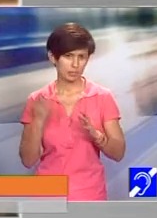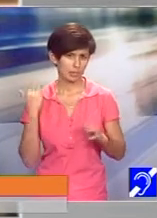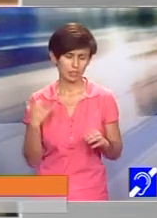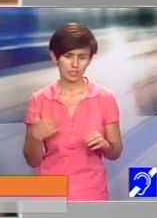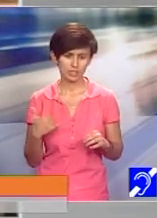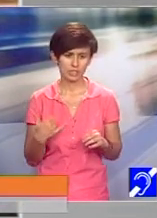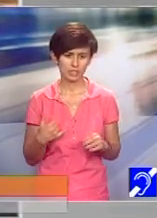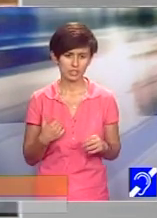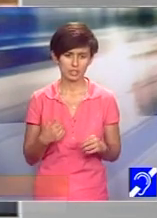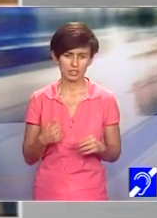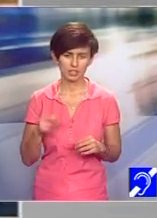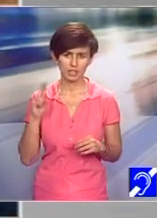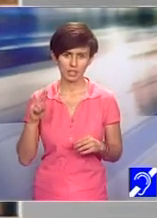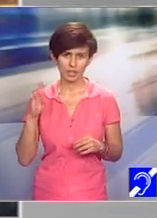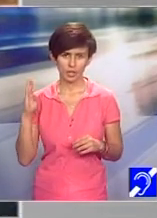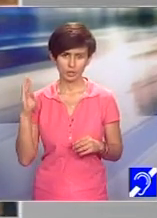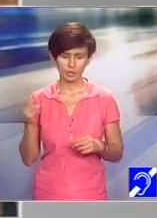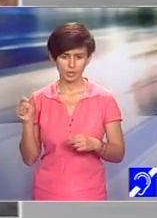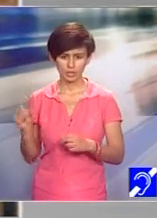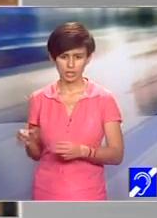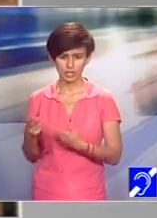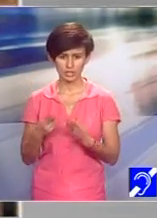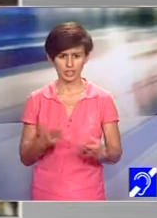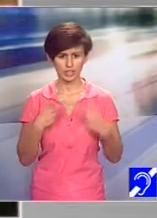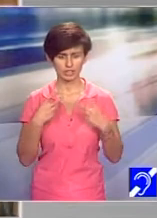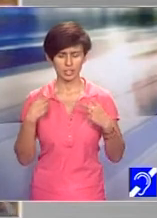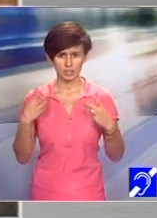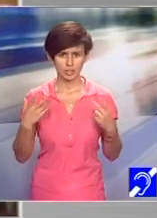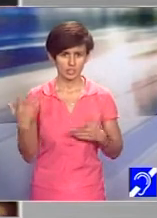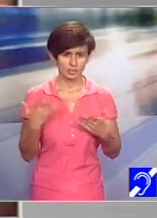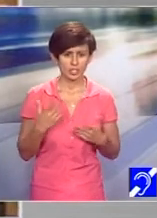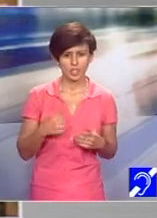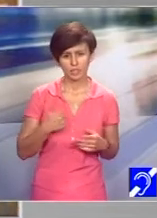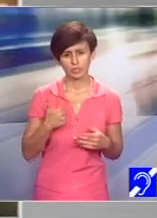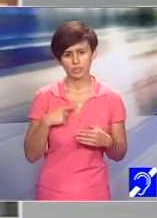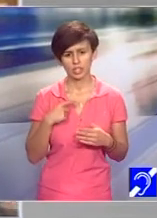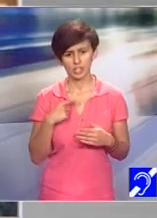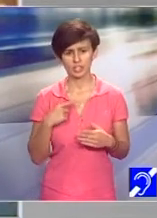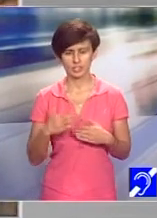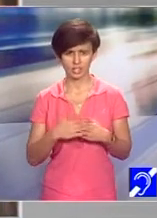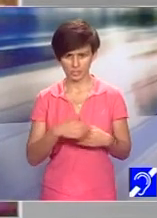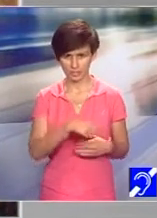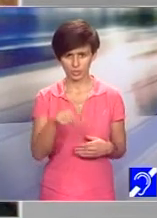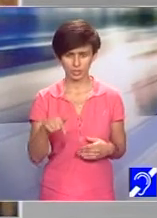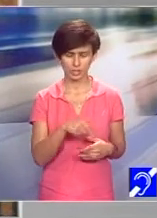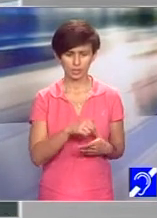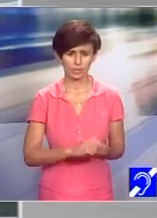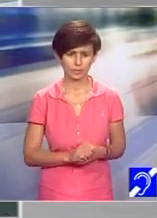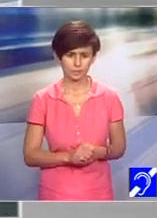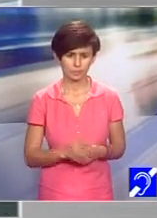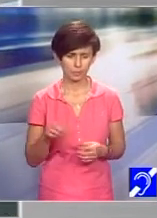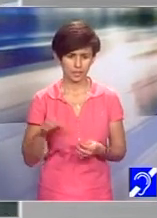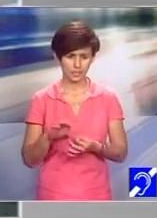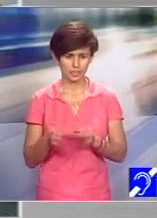astăzi la Aula Magna UBB, cu invitați de seamă, dintre care unul îl aveți acum la cadru, și înseamnă, bineînțeles,